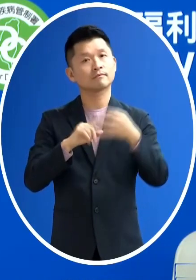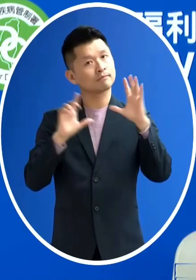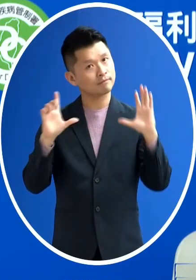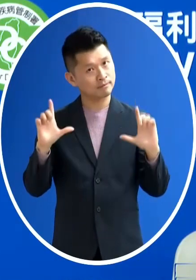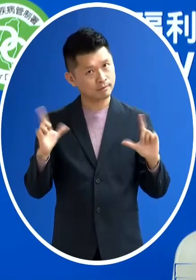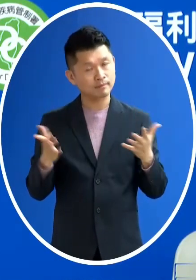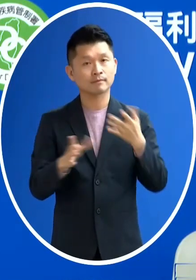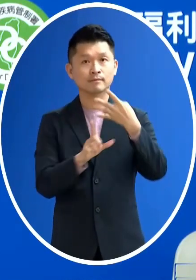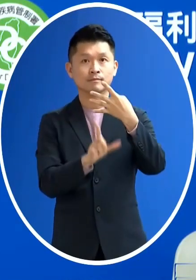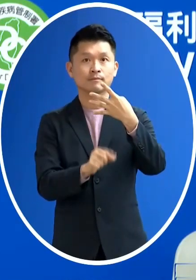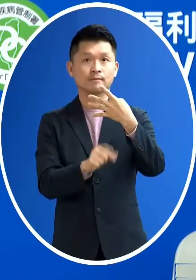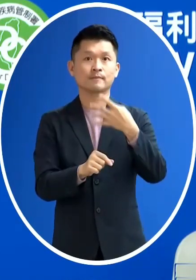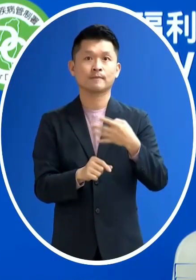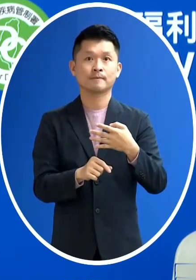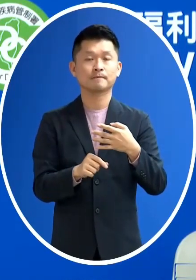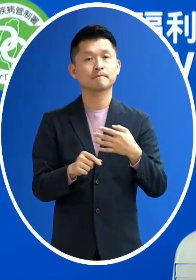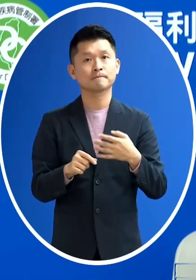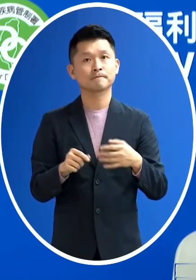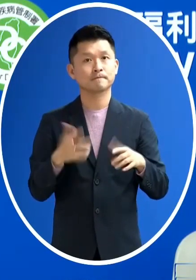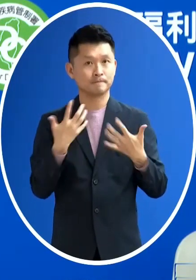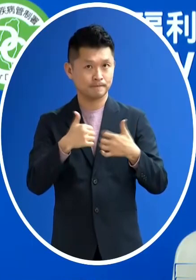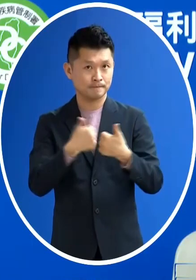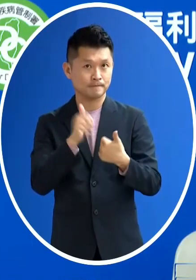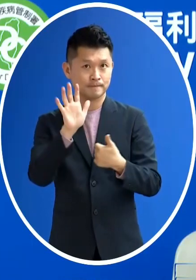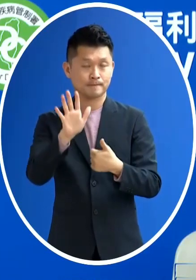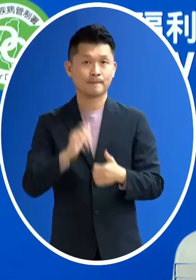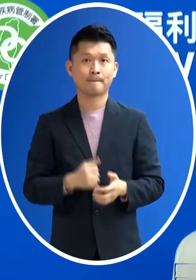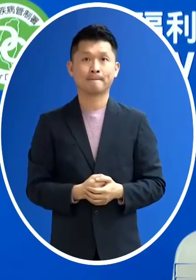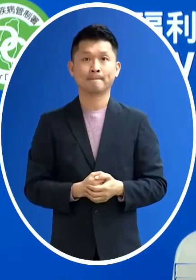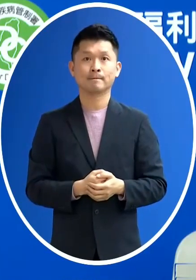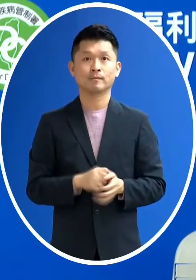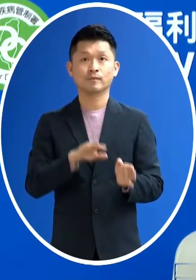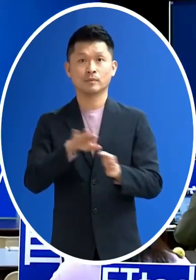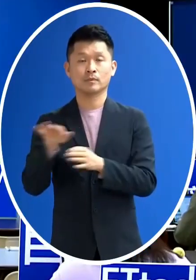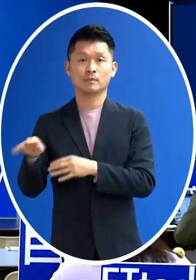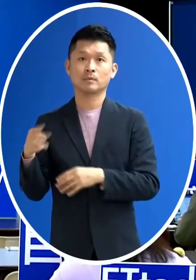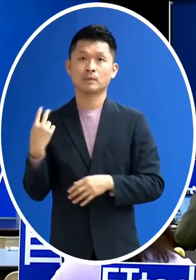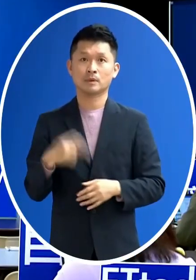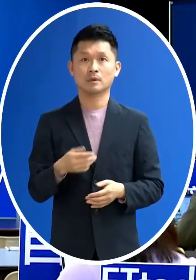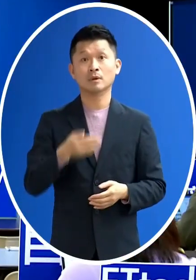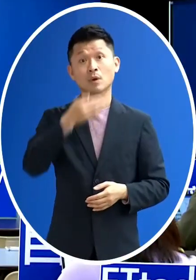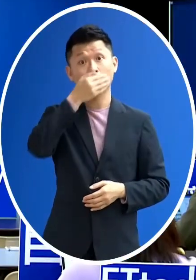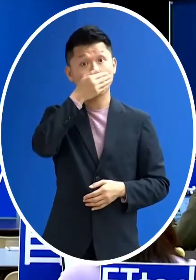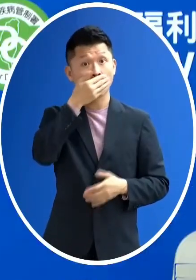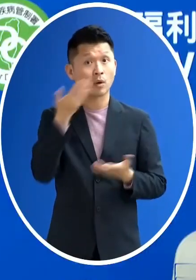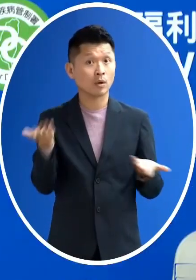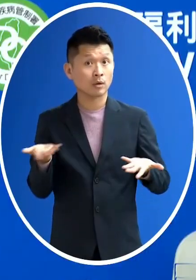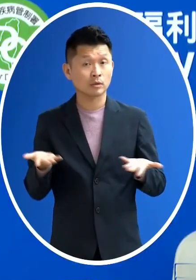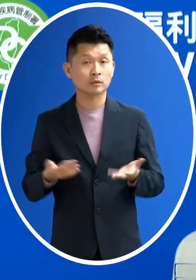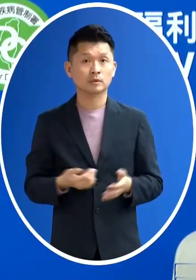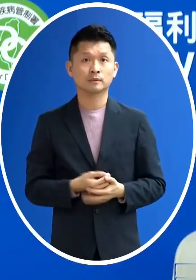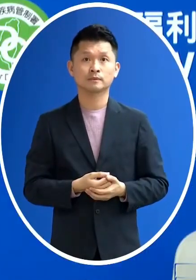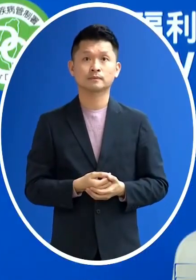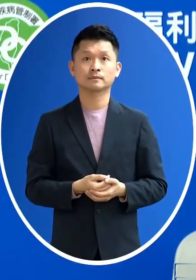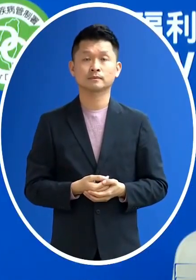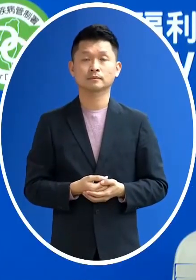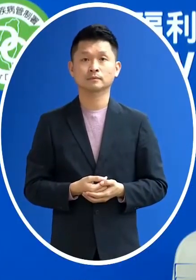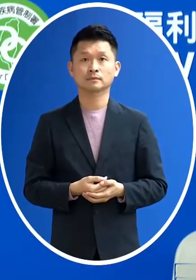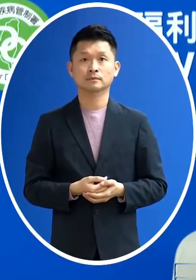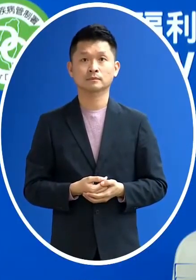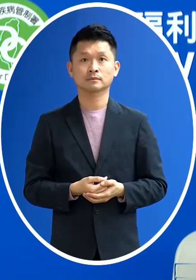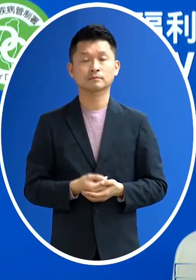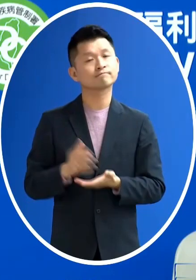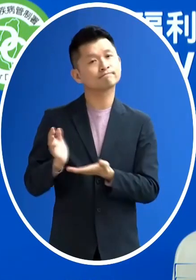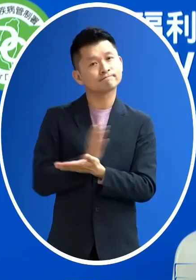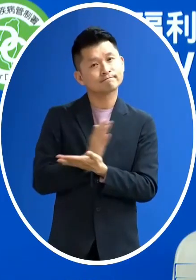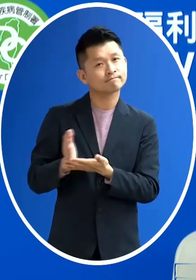的时候有这个机会。 那个口罩何 好， 时大 那 概 口罩的部分，当然我们也一直在